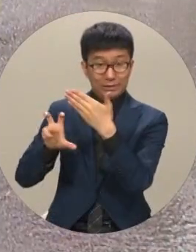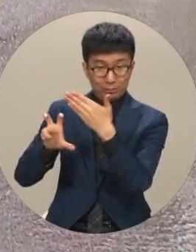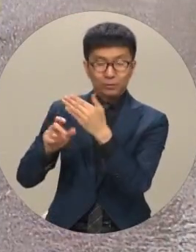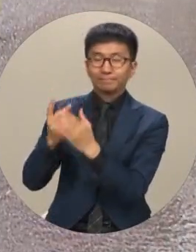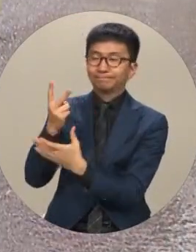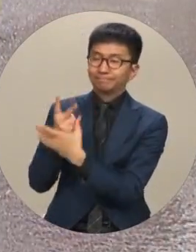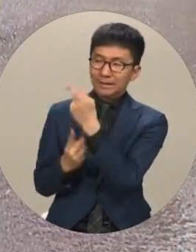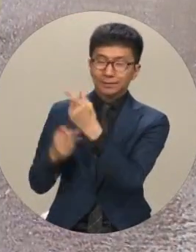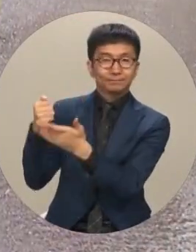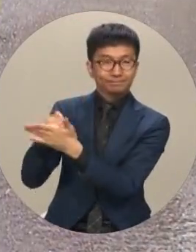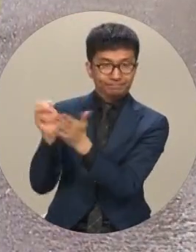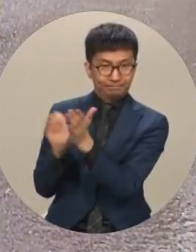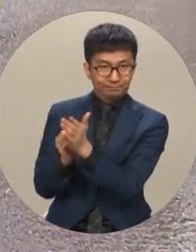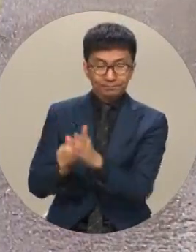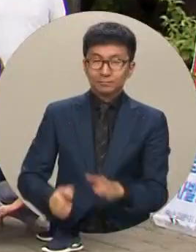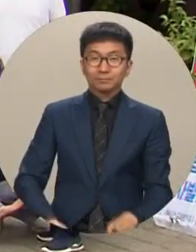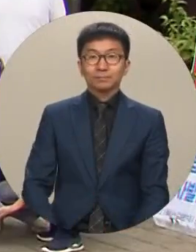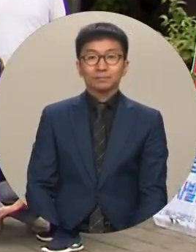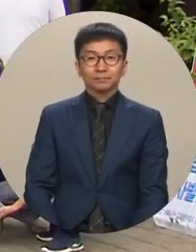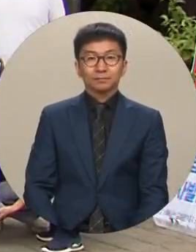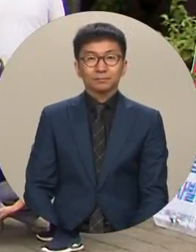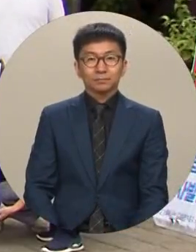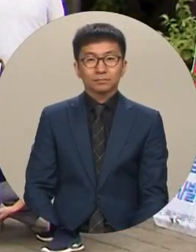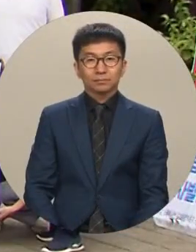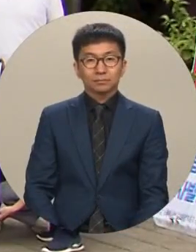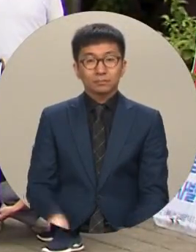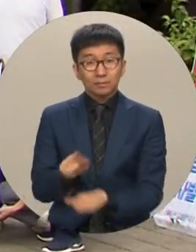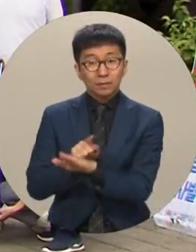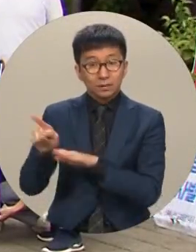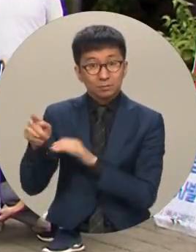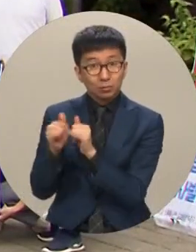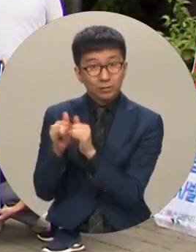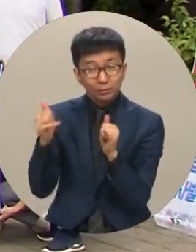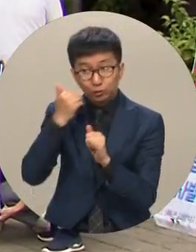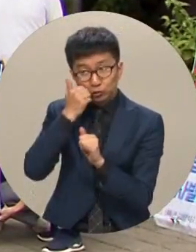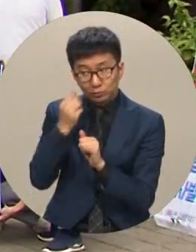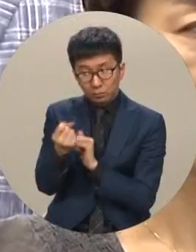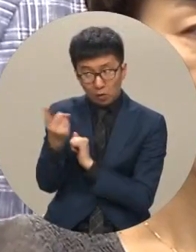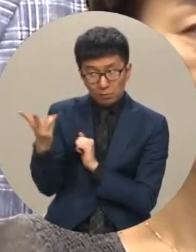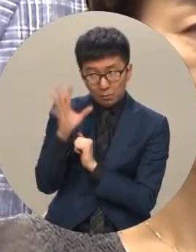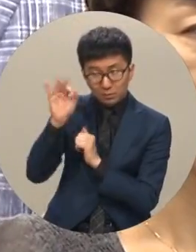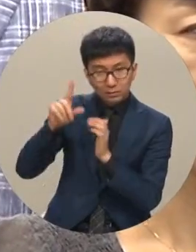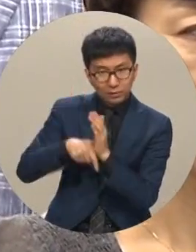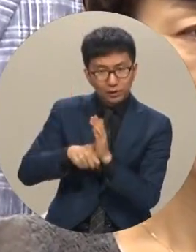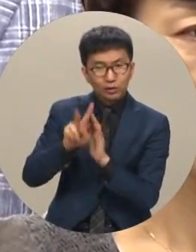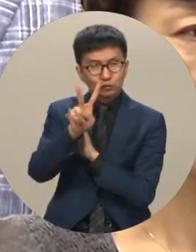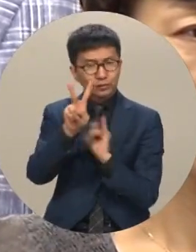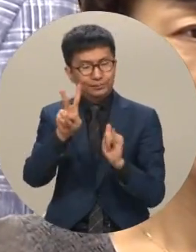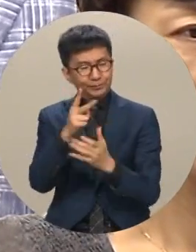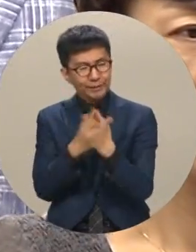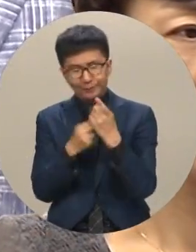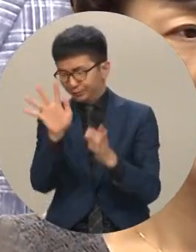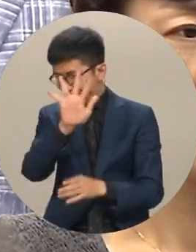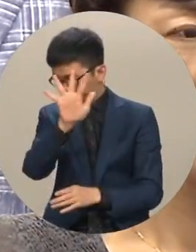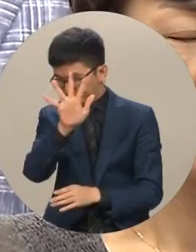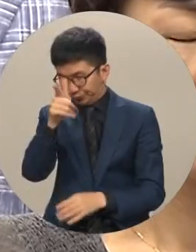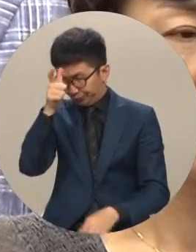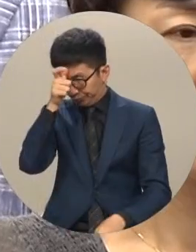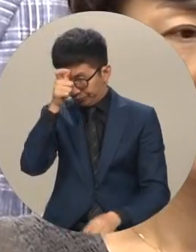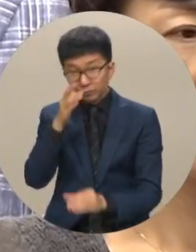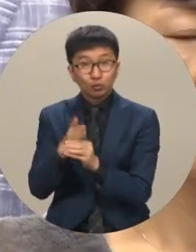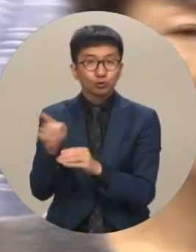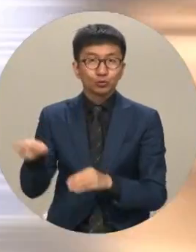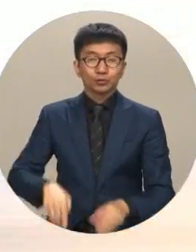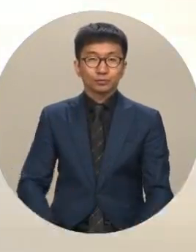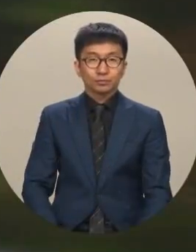단일 후보가 확정됩니다 하지만 진보 성향으로 분류되는 후보들 가운데도 두 명이 단일화 과정에 참여하지 않겠다고